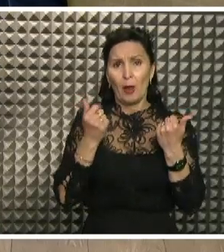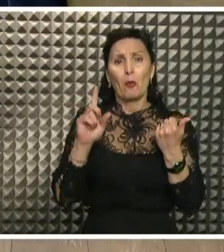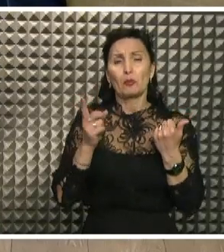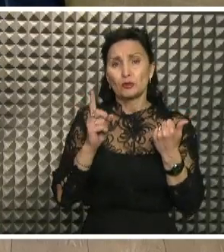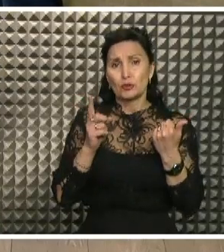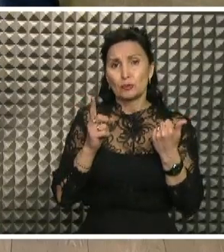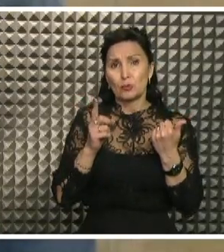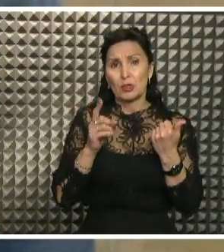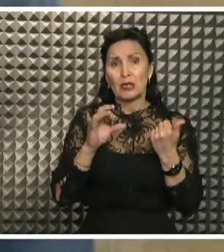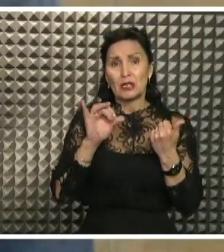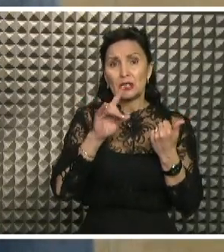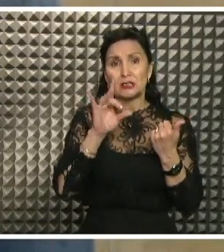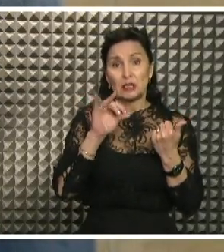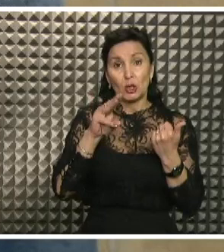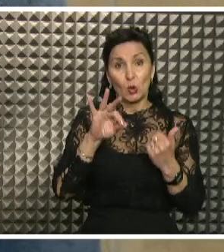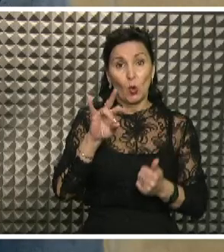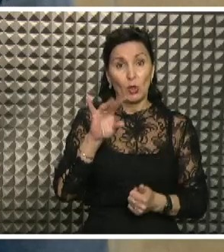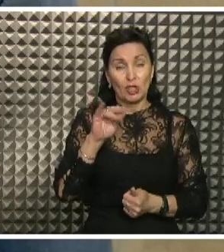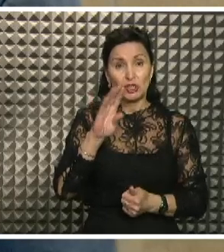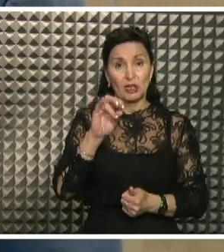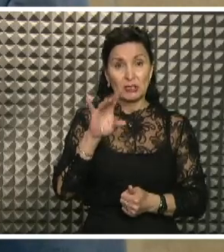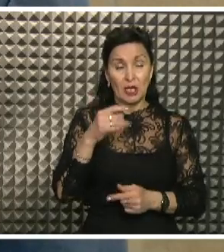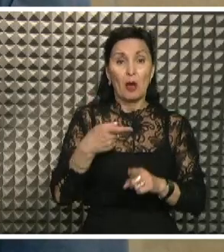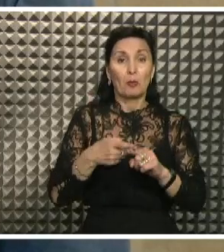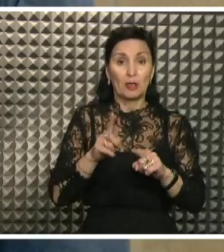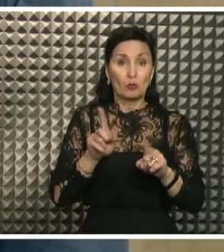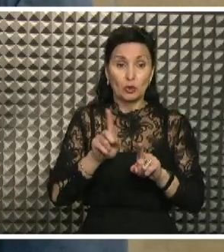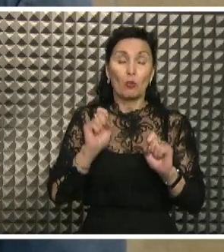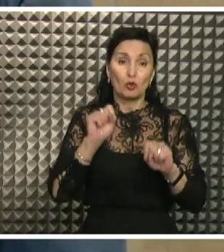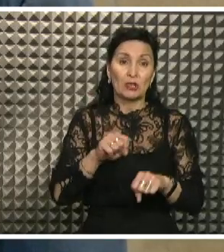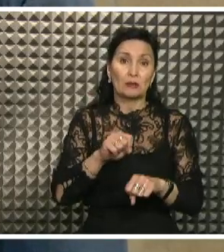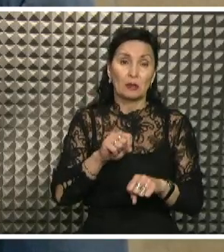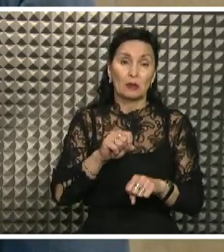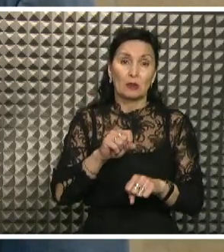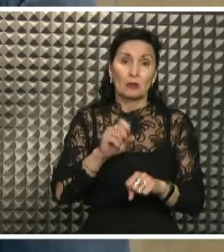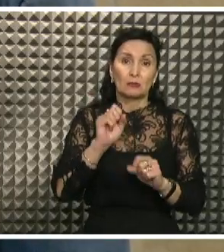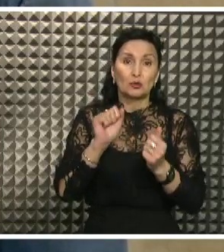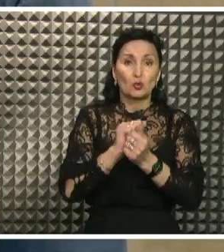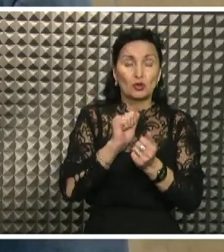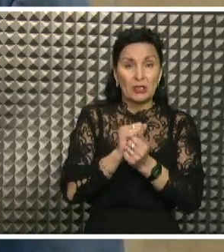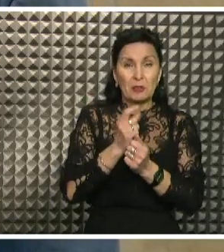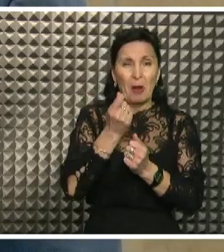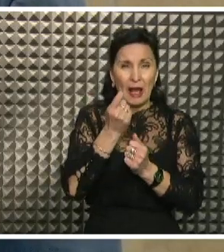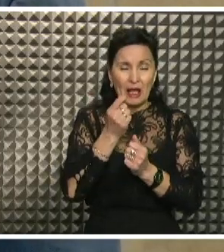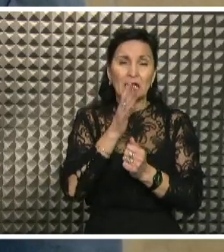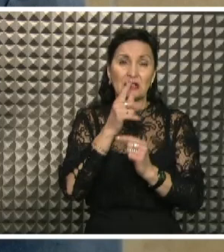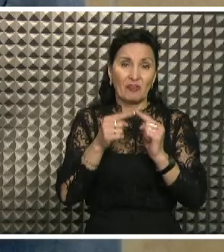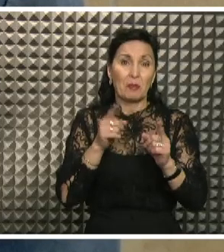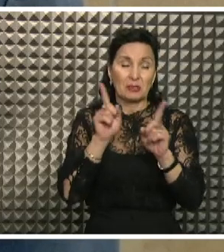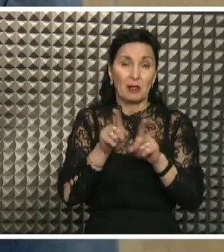именно изотонический? Потому что гипертонический он может немножко сушить слизистую со временем, скажем